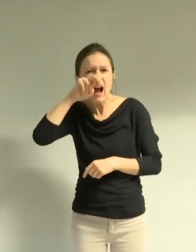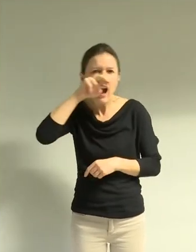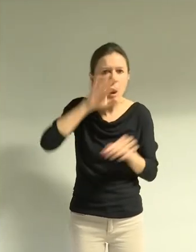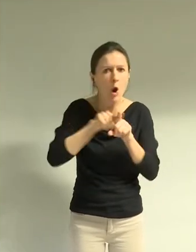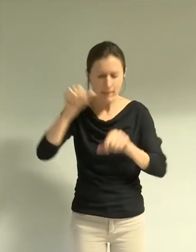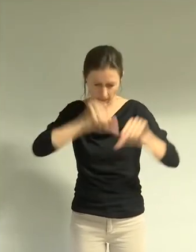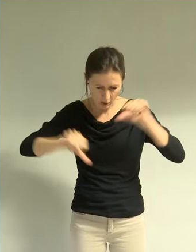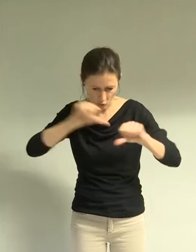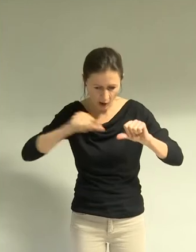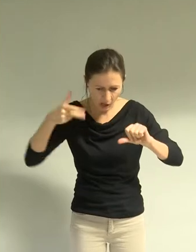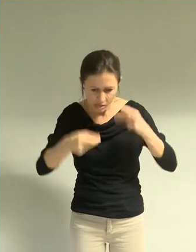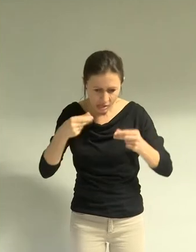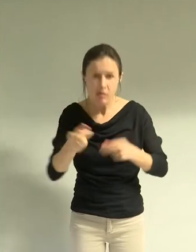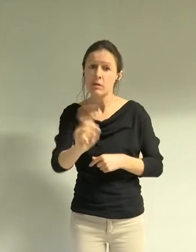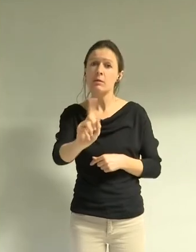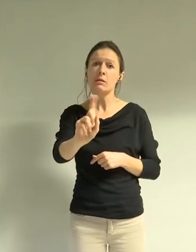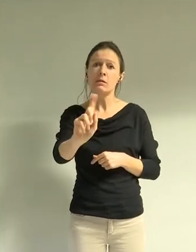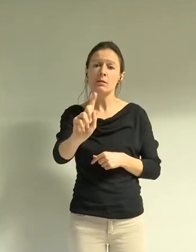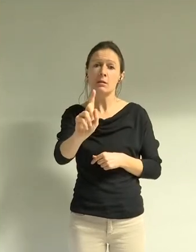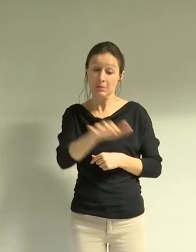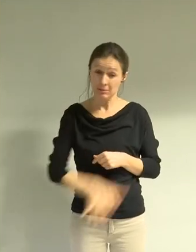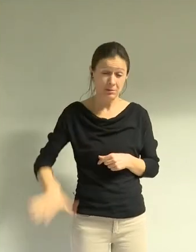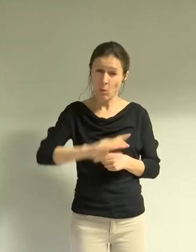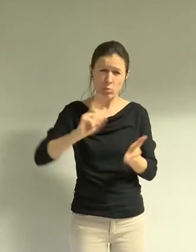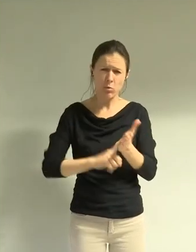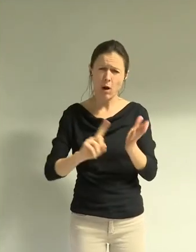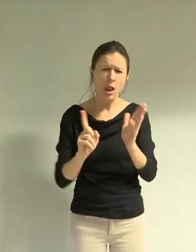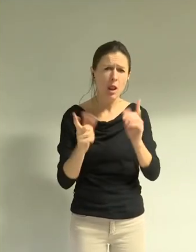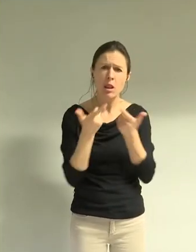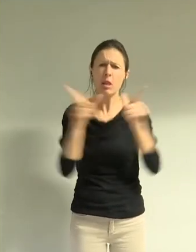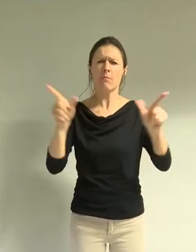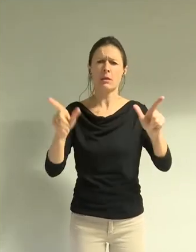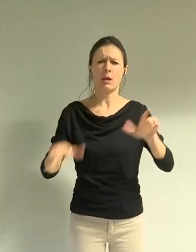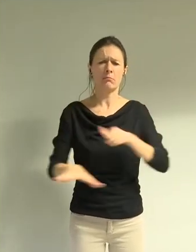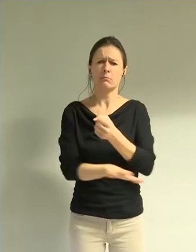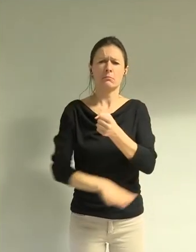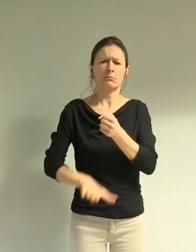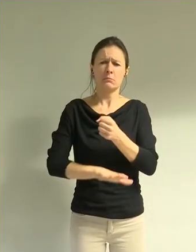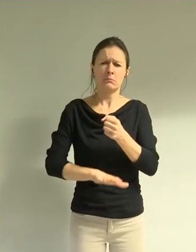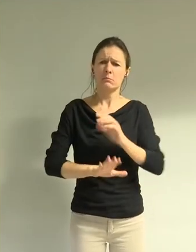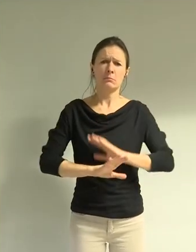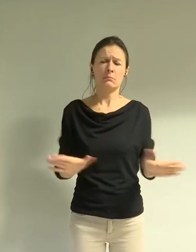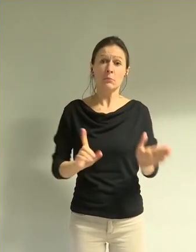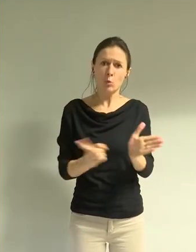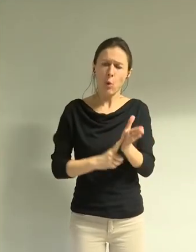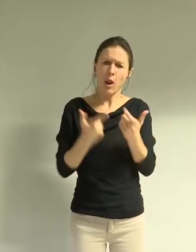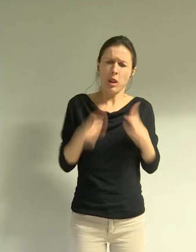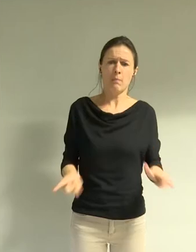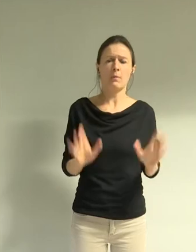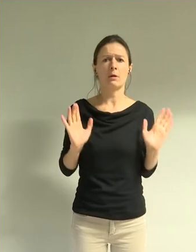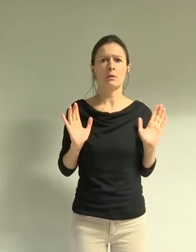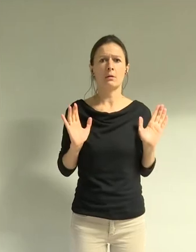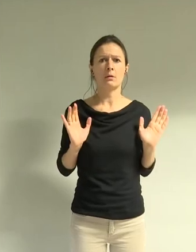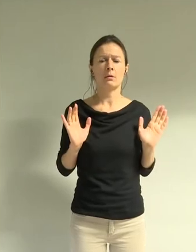les grenoblois ont droit à conserver leurs libertés individuelles fondamentales les grenoblois ont droit à ce qu'on leur fasse